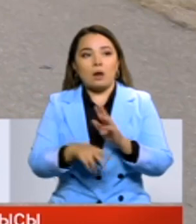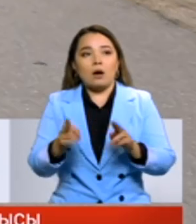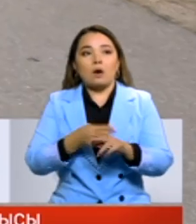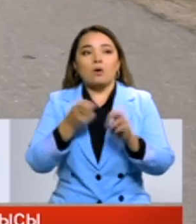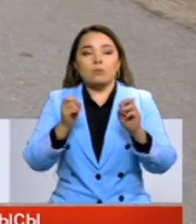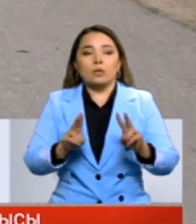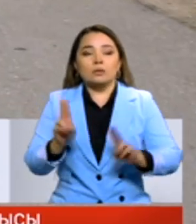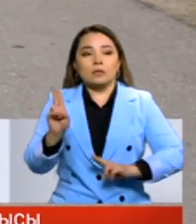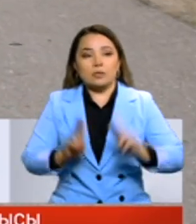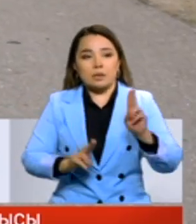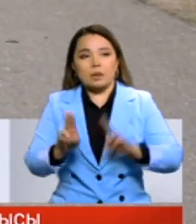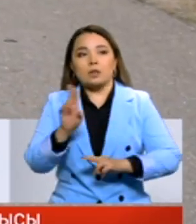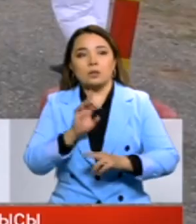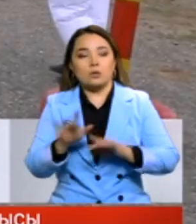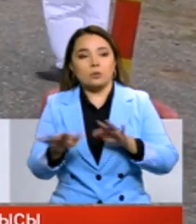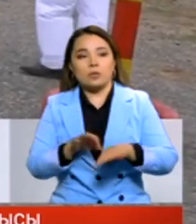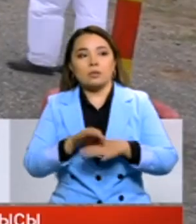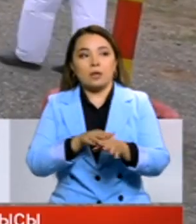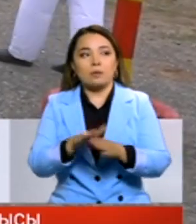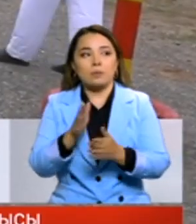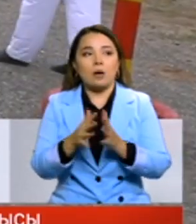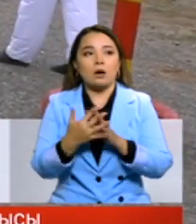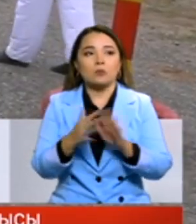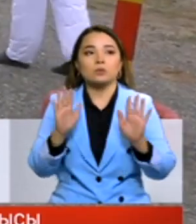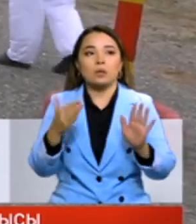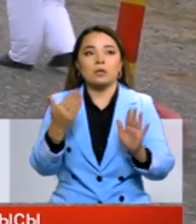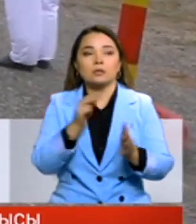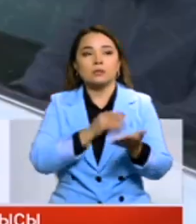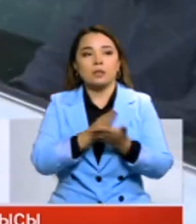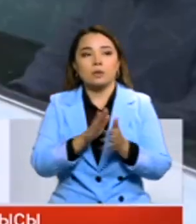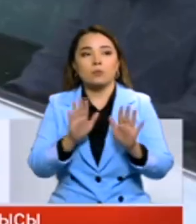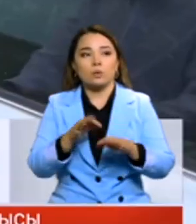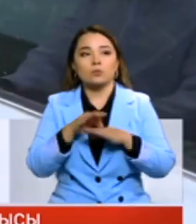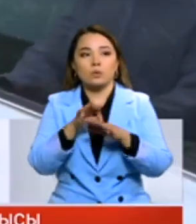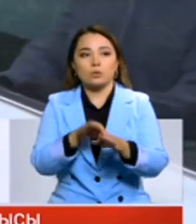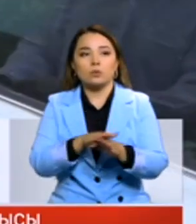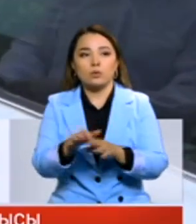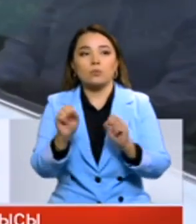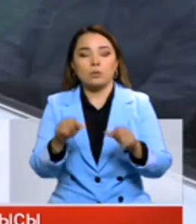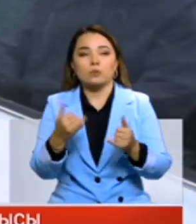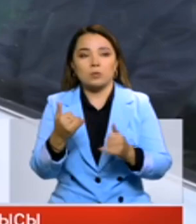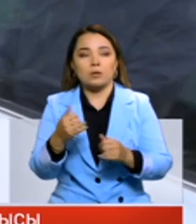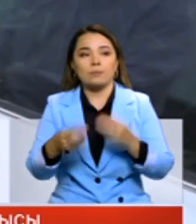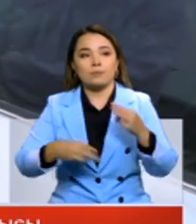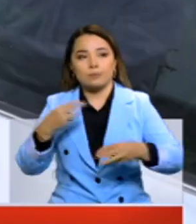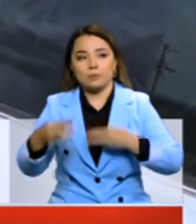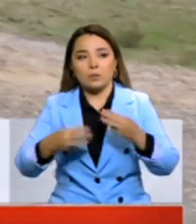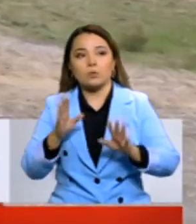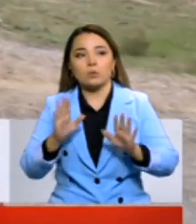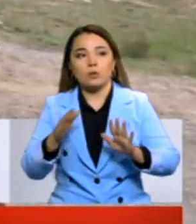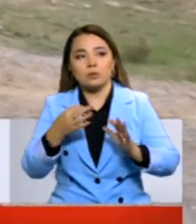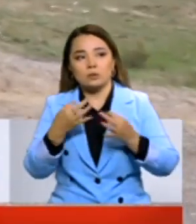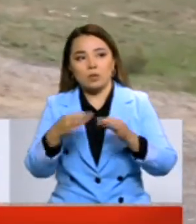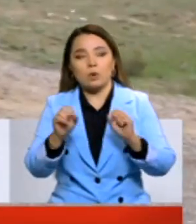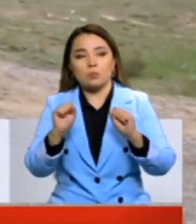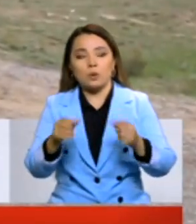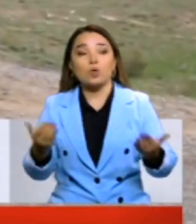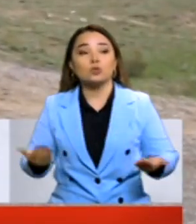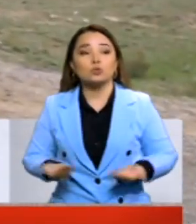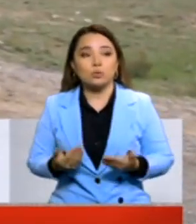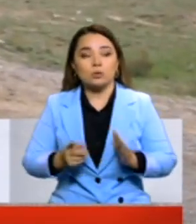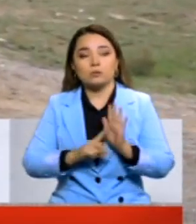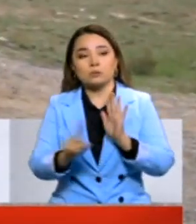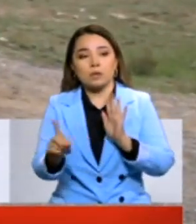қауіпсіздік шаралары қолға алынған. Ауылға тек арнайы қызмет көліктеріне ғана өтуге рұқсат. Олардың өзі залалсыздандырғаннан кейін бірақ жіберіледі. Ал тұрғындарға